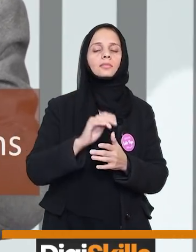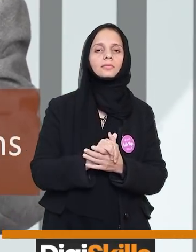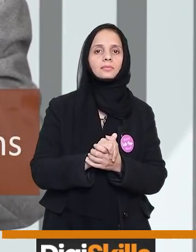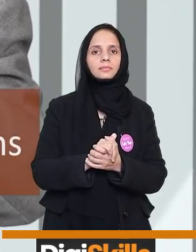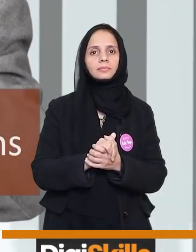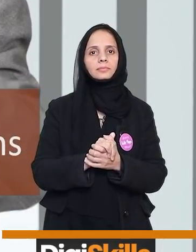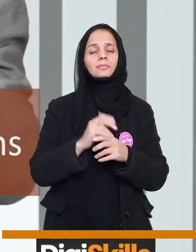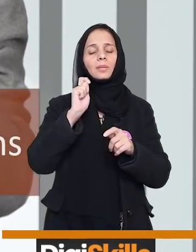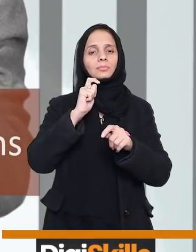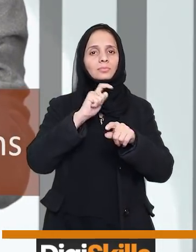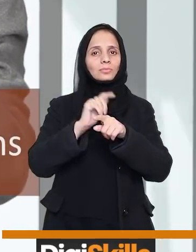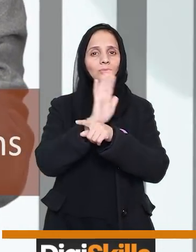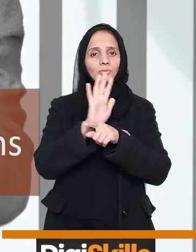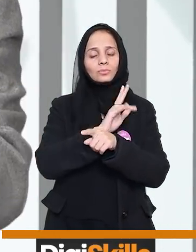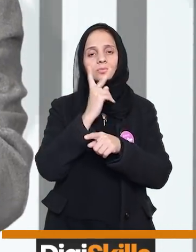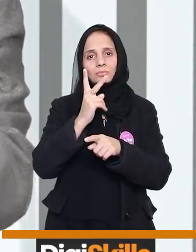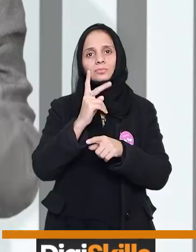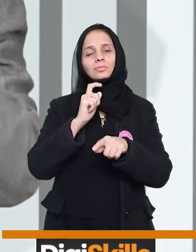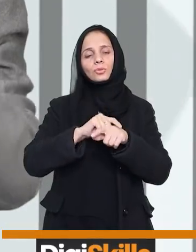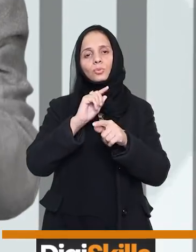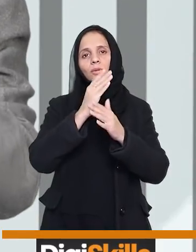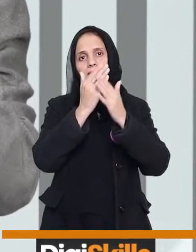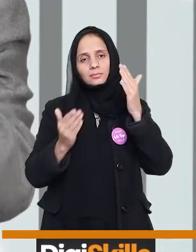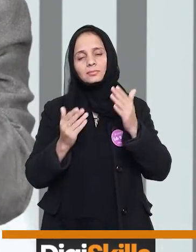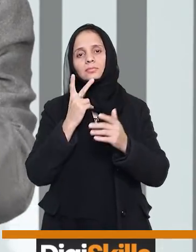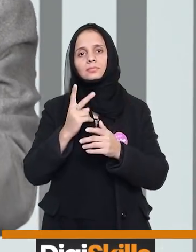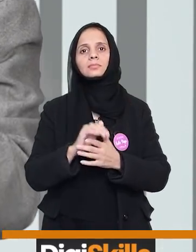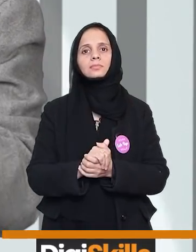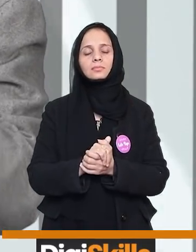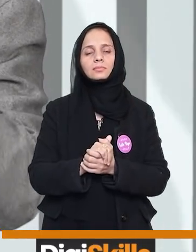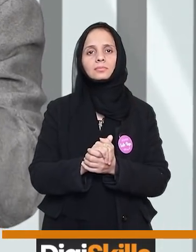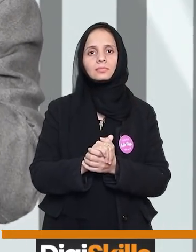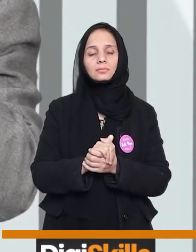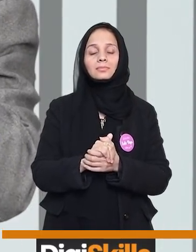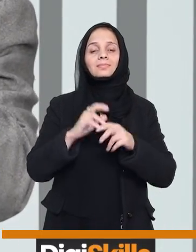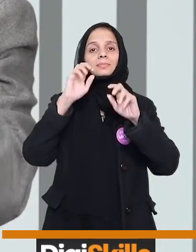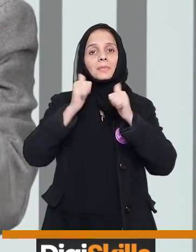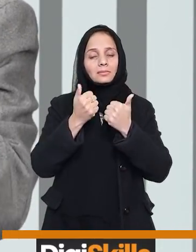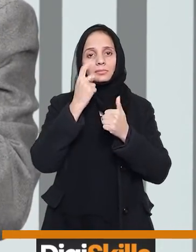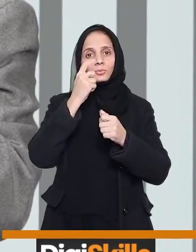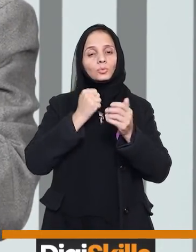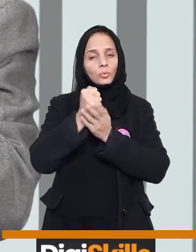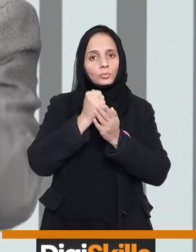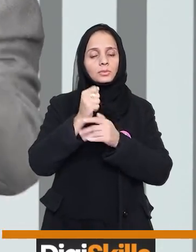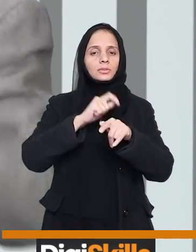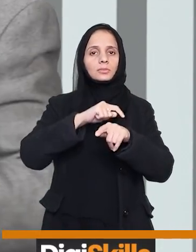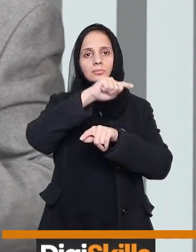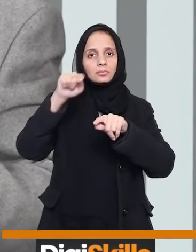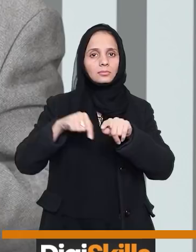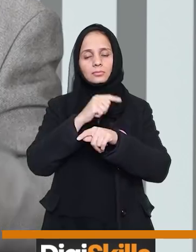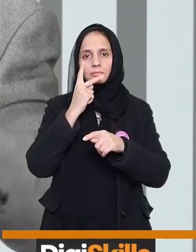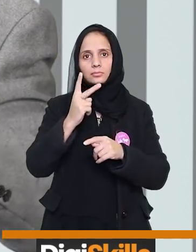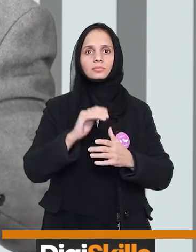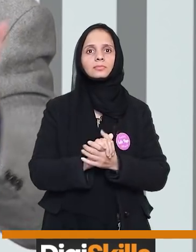پیس، اپنی مصروفیات کے حساب سے اس پرٹیکولر گول کو اچیو کرنے کے لیے ٹائم